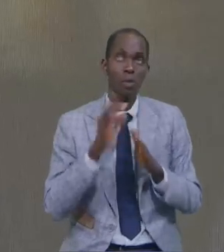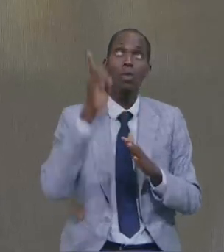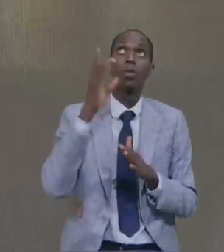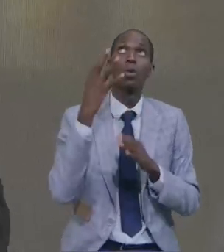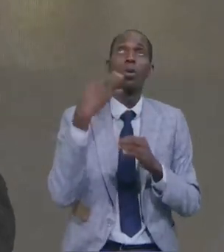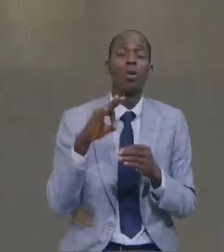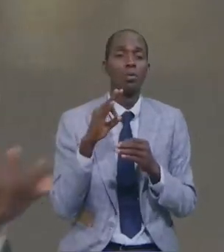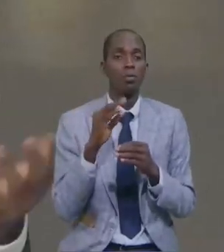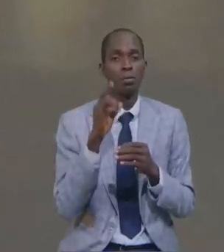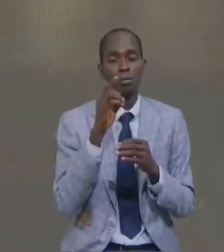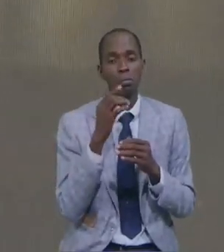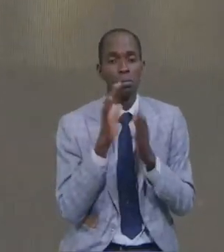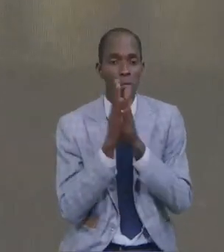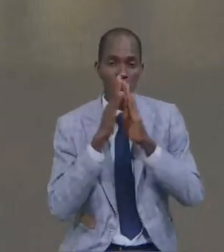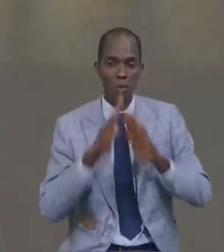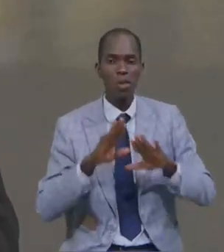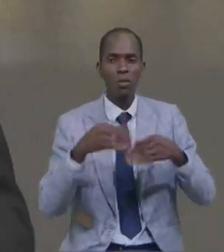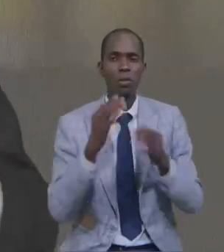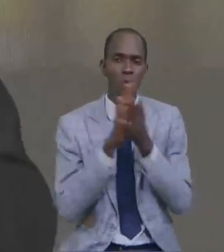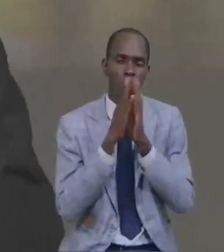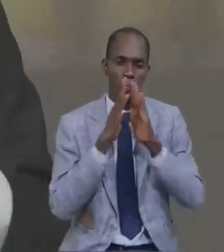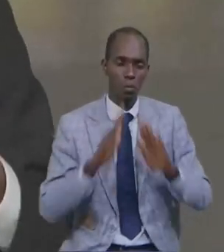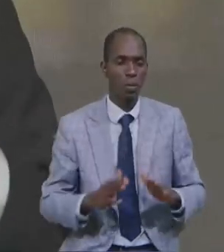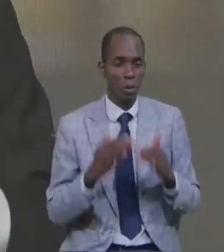il va vous sanctifier entièrement.